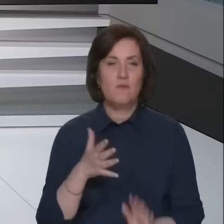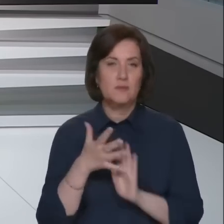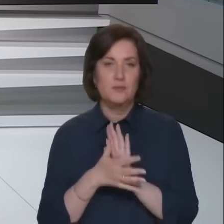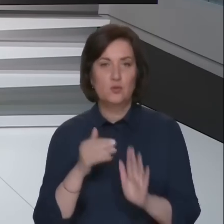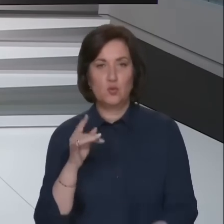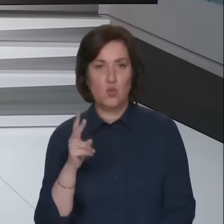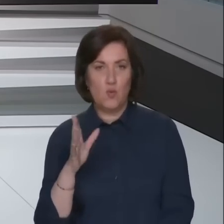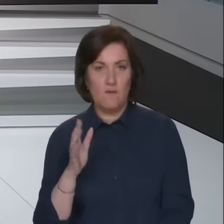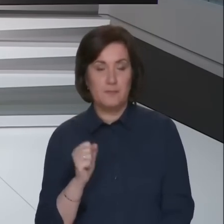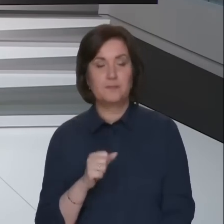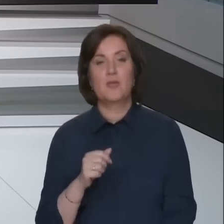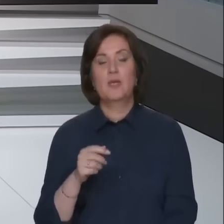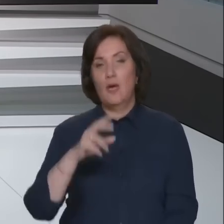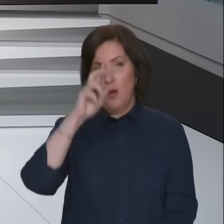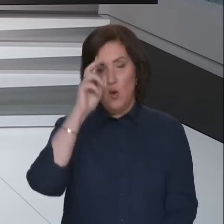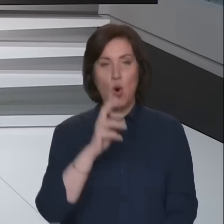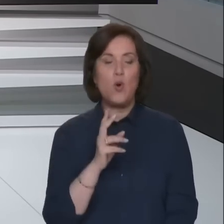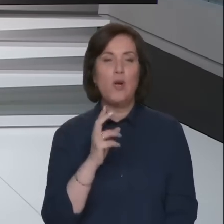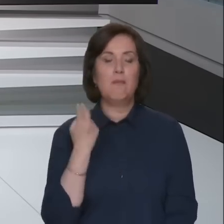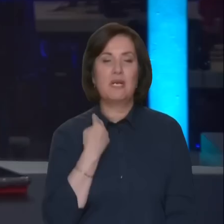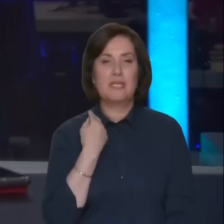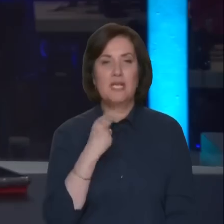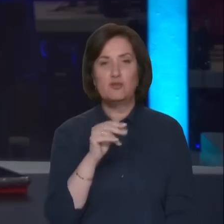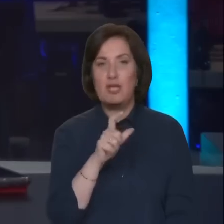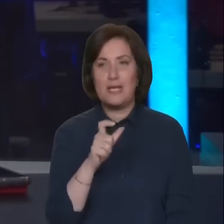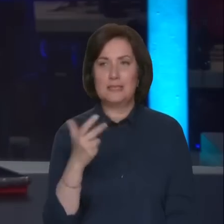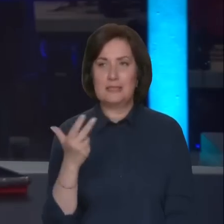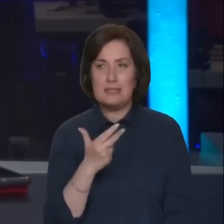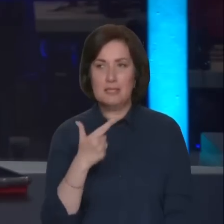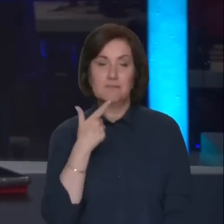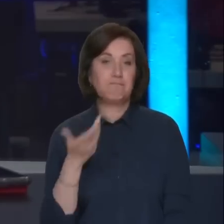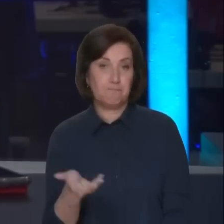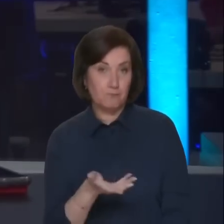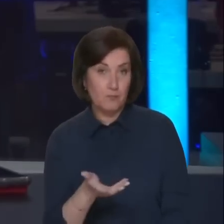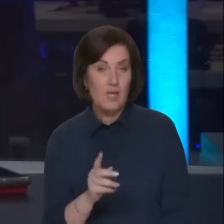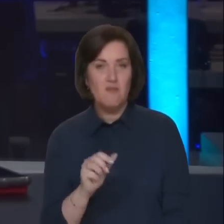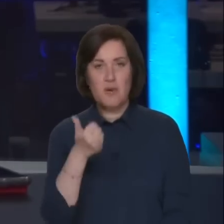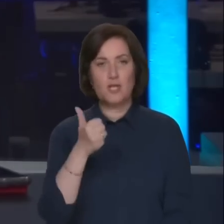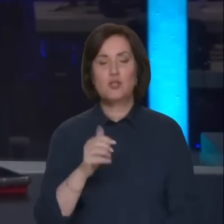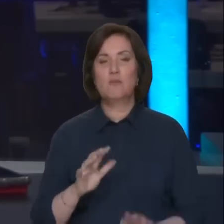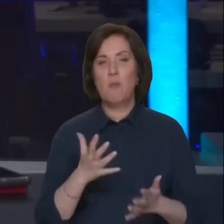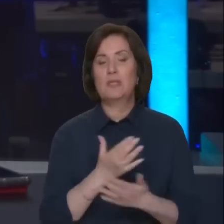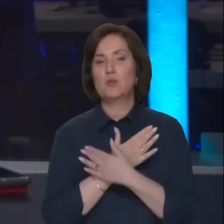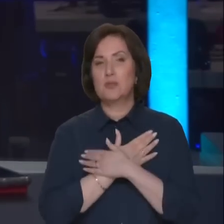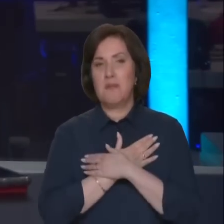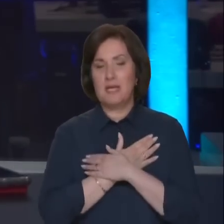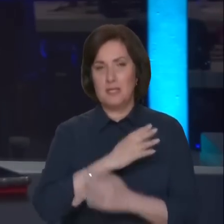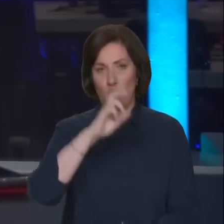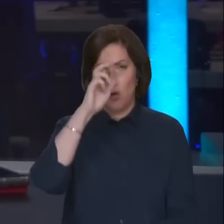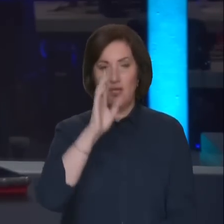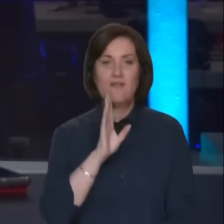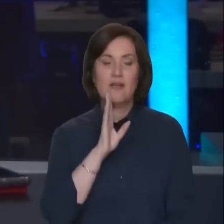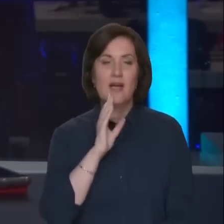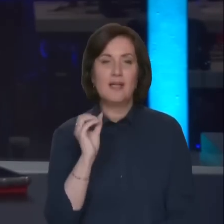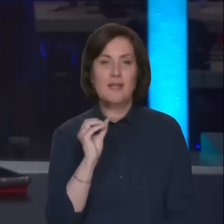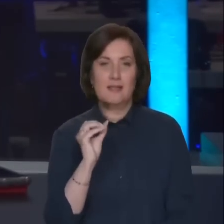Тетяна Журкова. Король Британії Чарльз III виступив з промовою вперше з моменту смерті королеви Єлизавети.